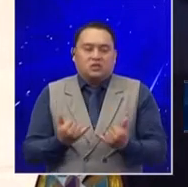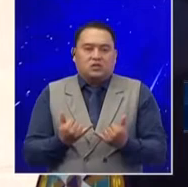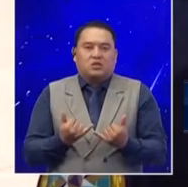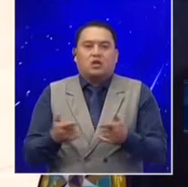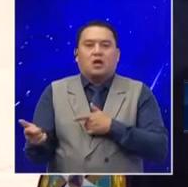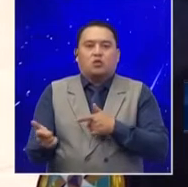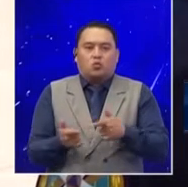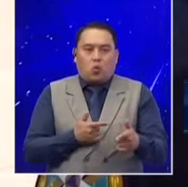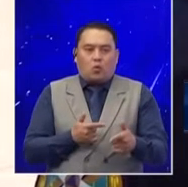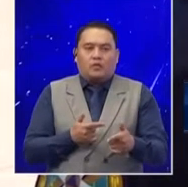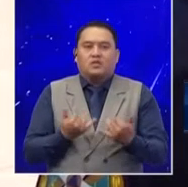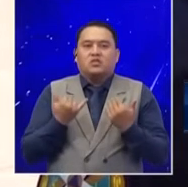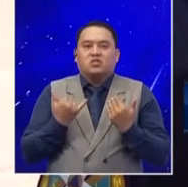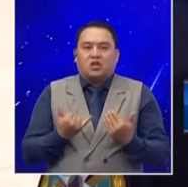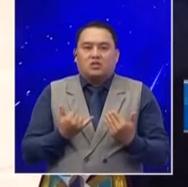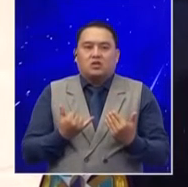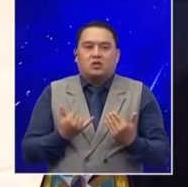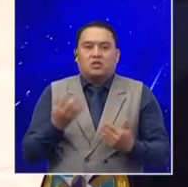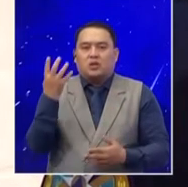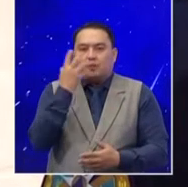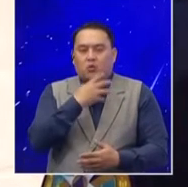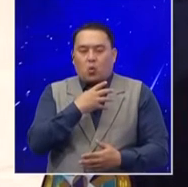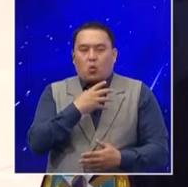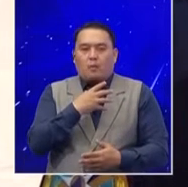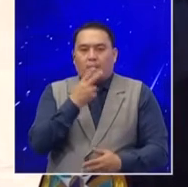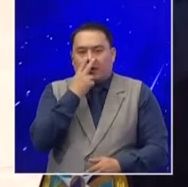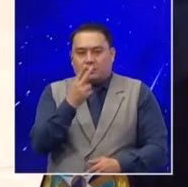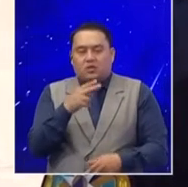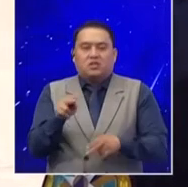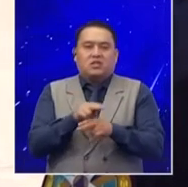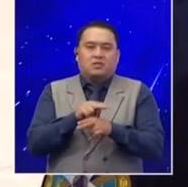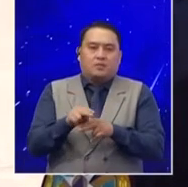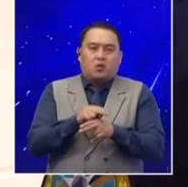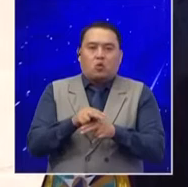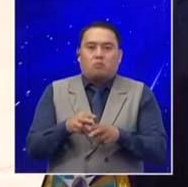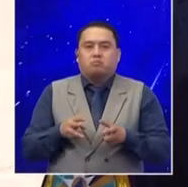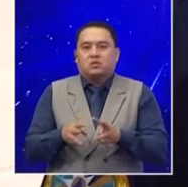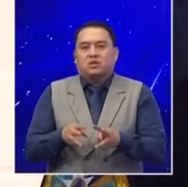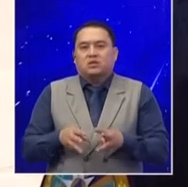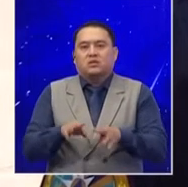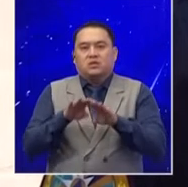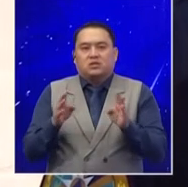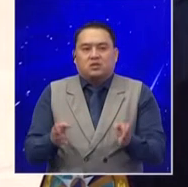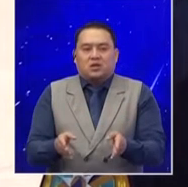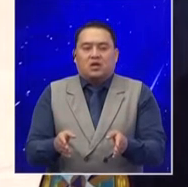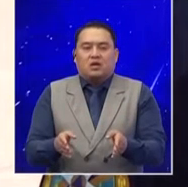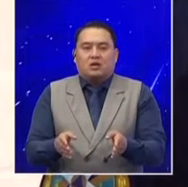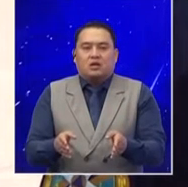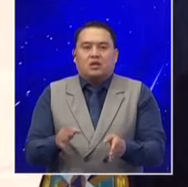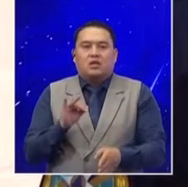Да? Это в данный момент пока еще тепло. Посмотреть на исправность своей печи, в первую очередь на ее тягу.